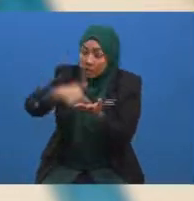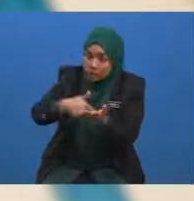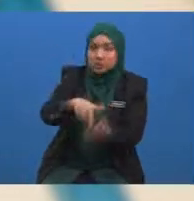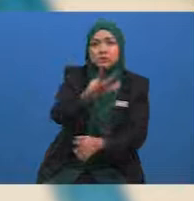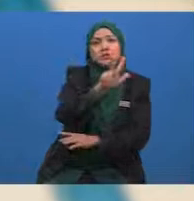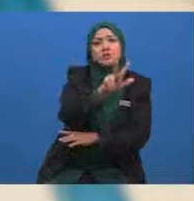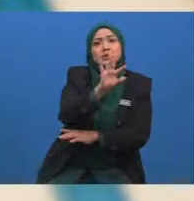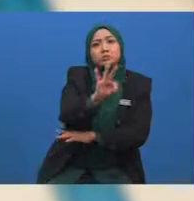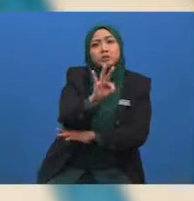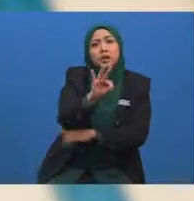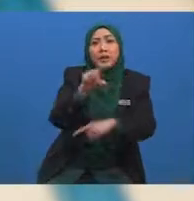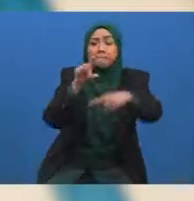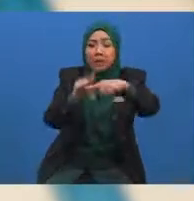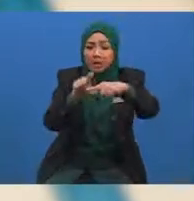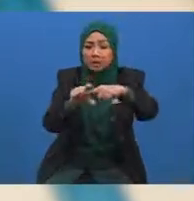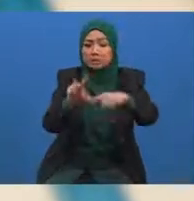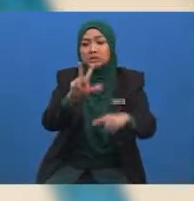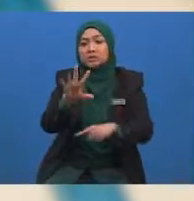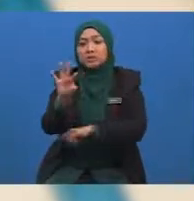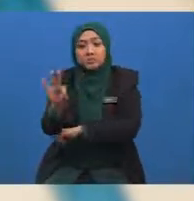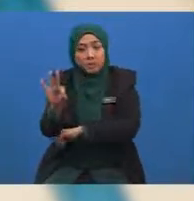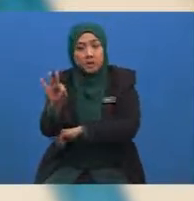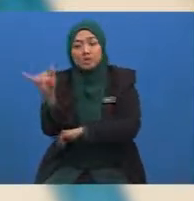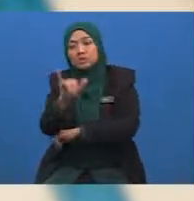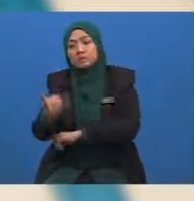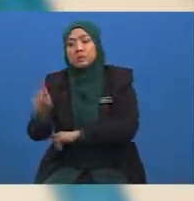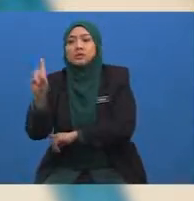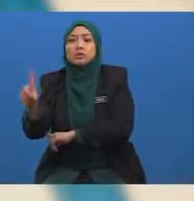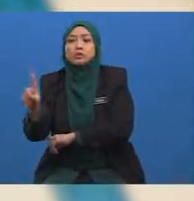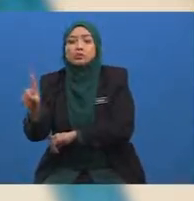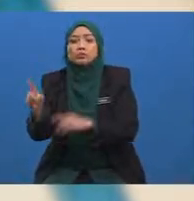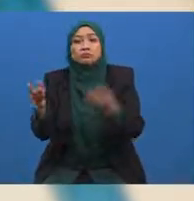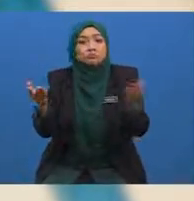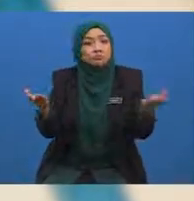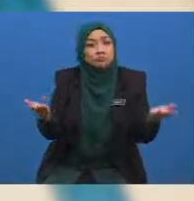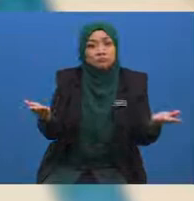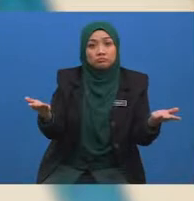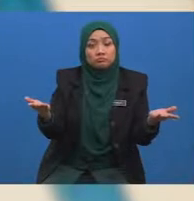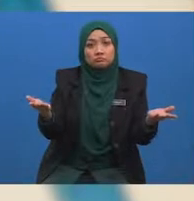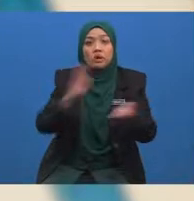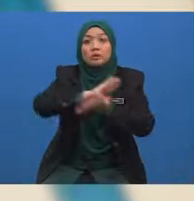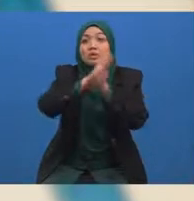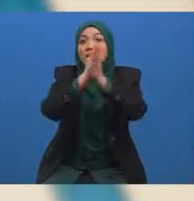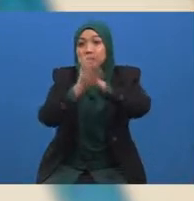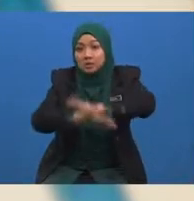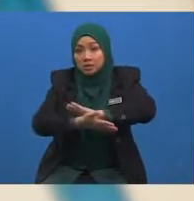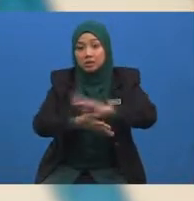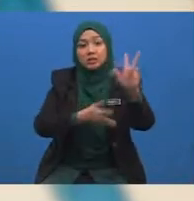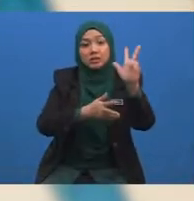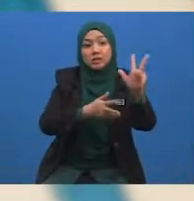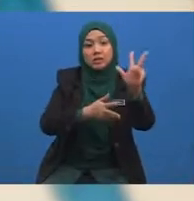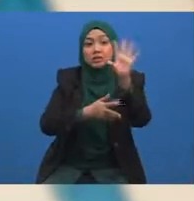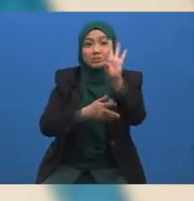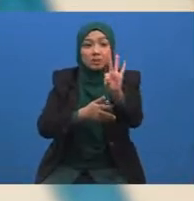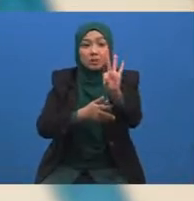39 bahagi 39 sama dengan 1. Dengan itu,